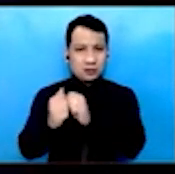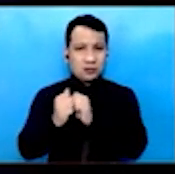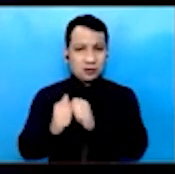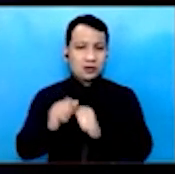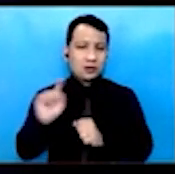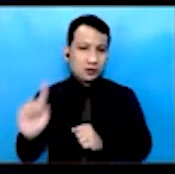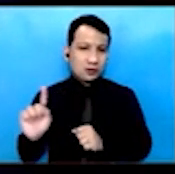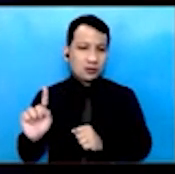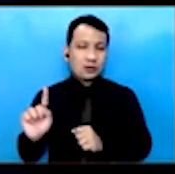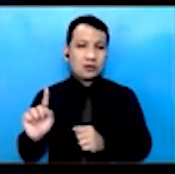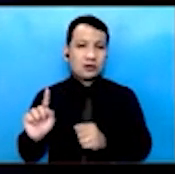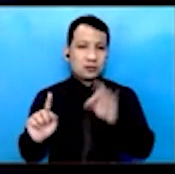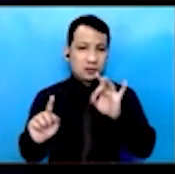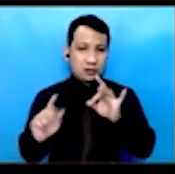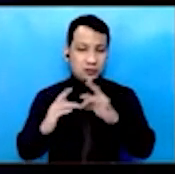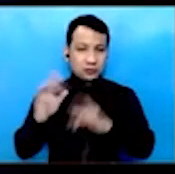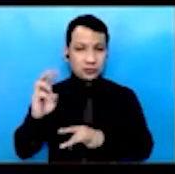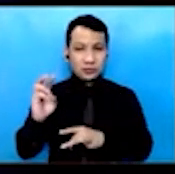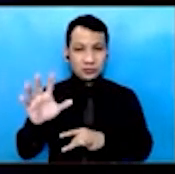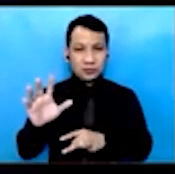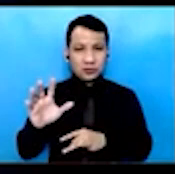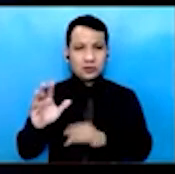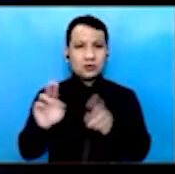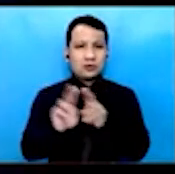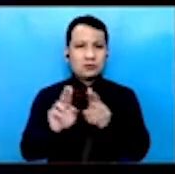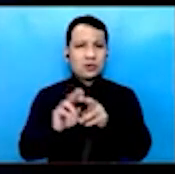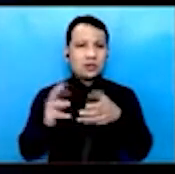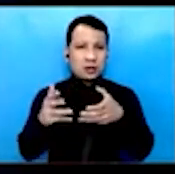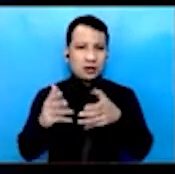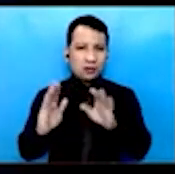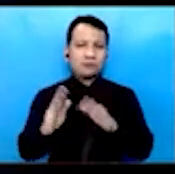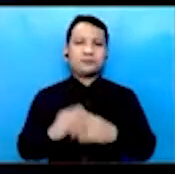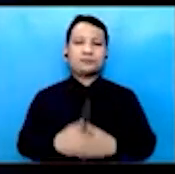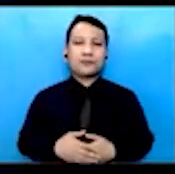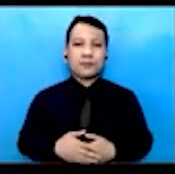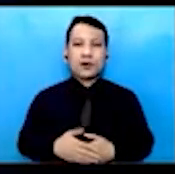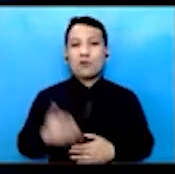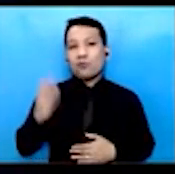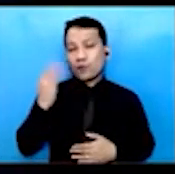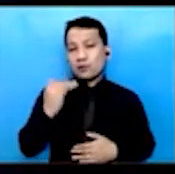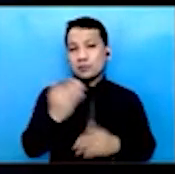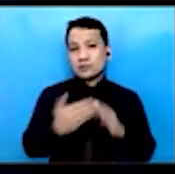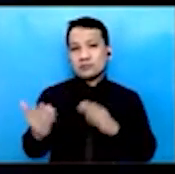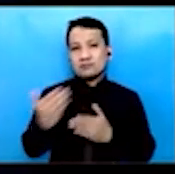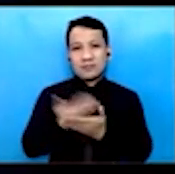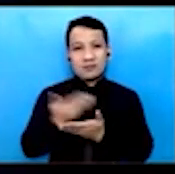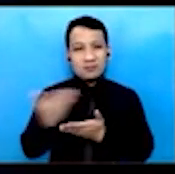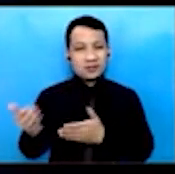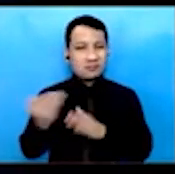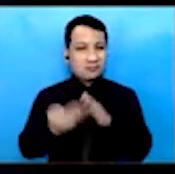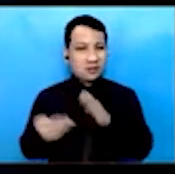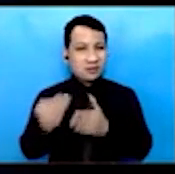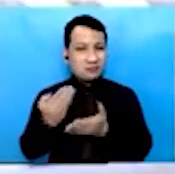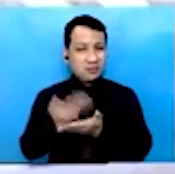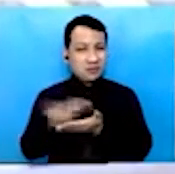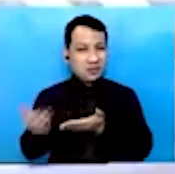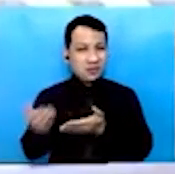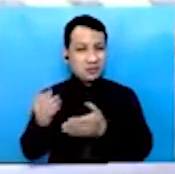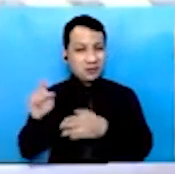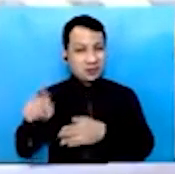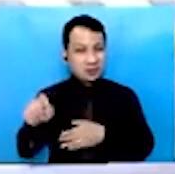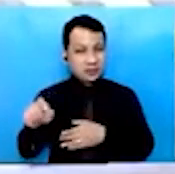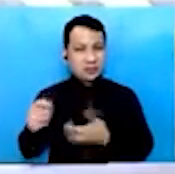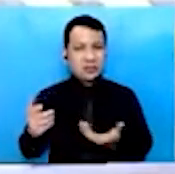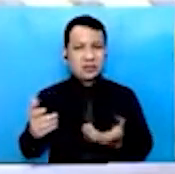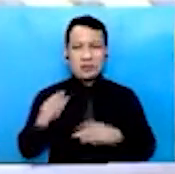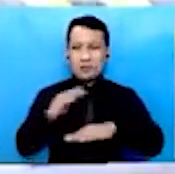isang 8 to 65, we normally allow. Kasi usually naman, basic needs lang naman yung binibili nila. Paalala